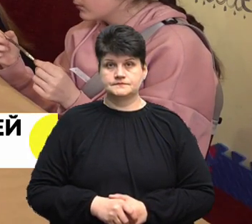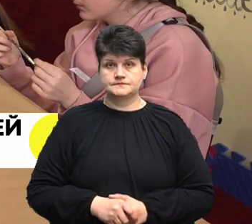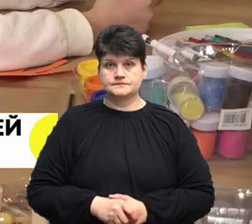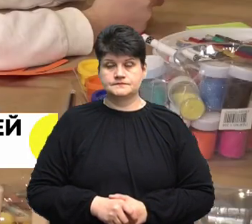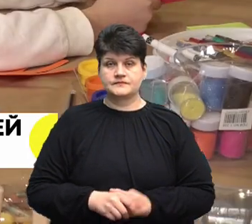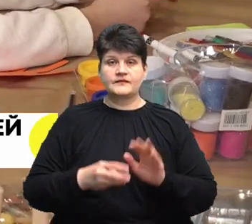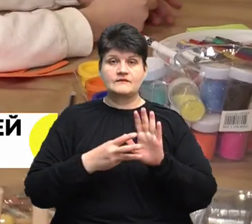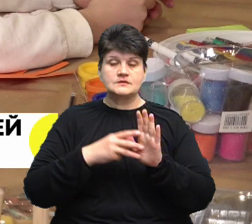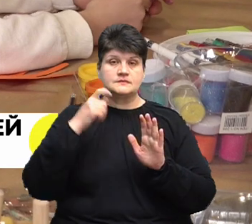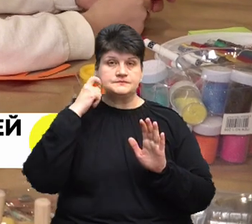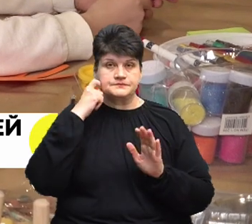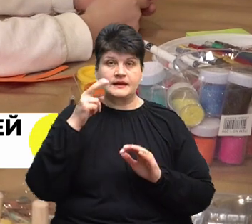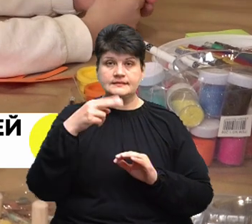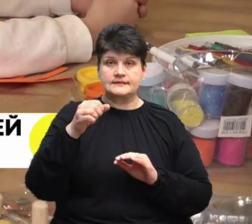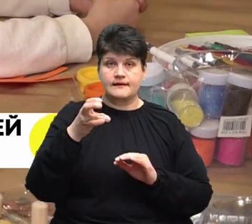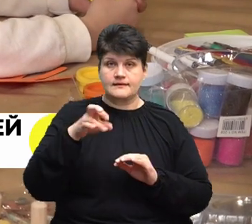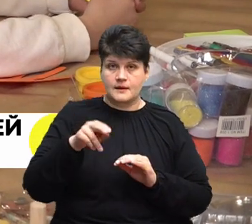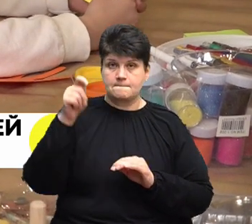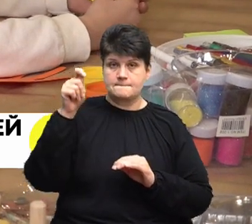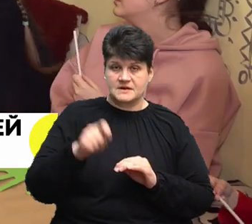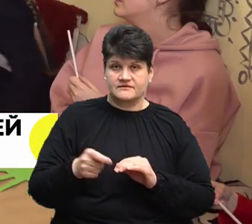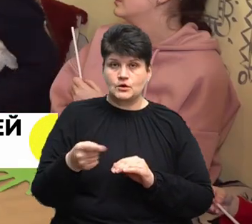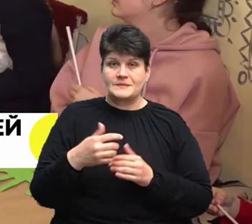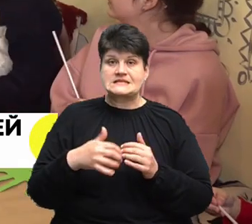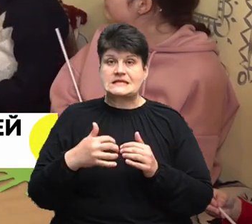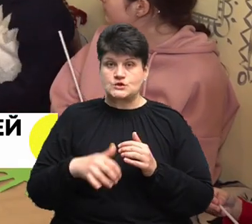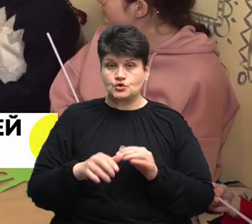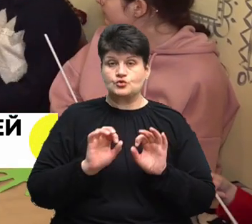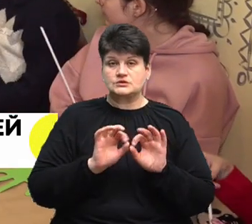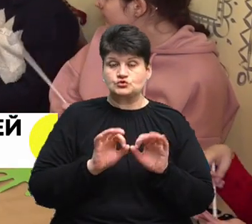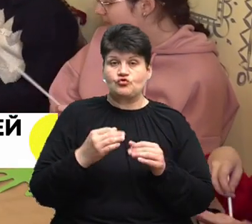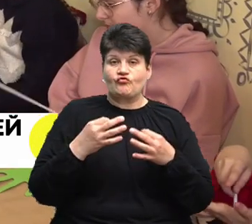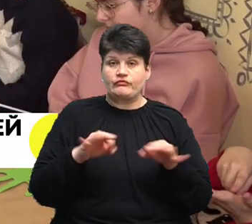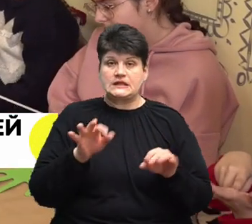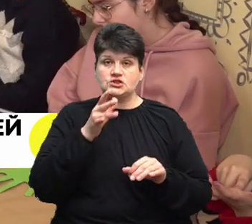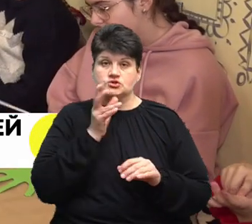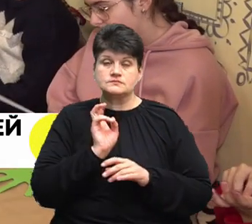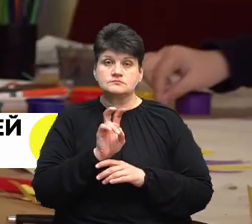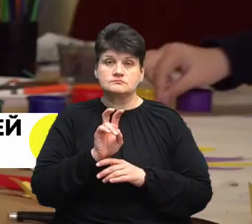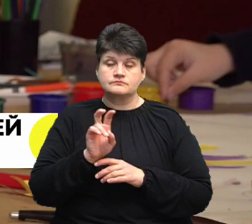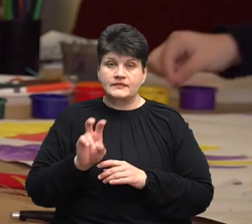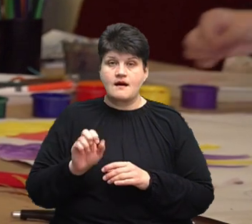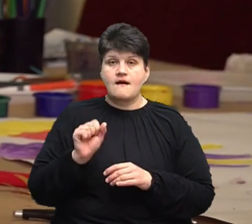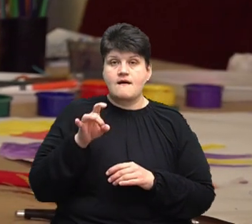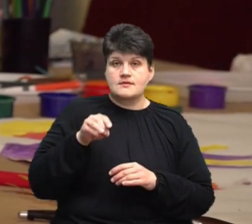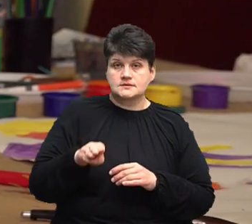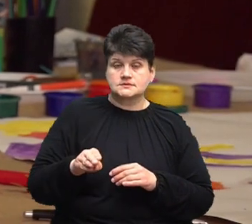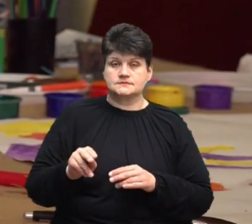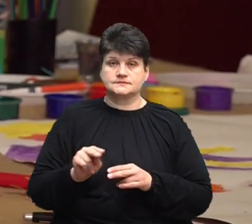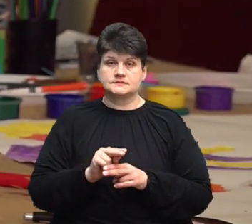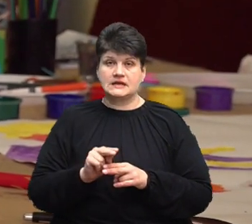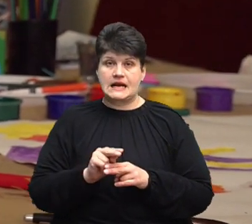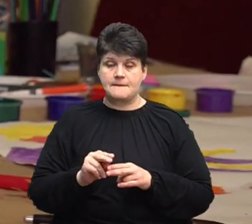Восьмирічний Даня Поклад приїхав у Тернопіль з Херсона. Він розповів, що у вільний час відвідує заняття з арт-терапії. Мені